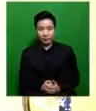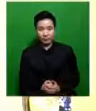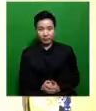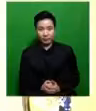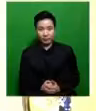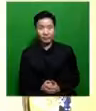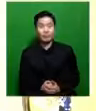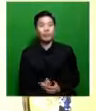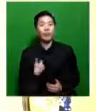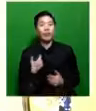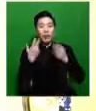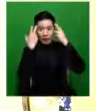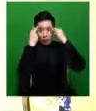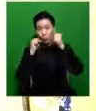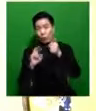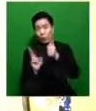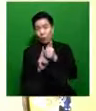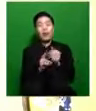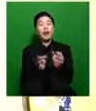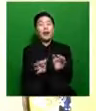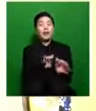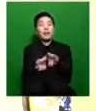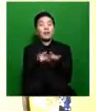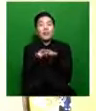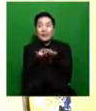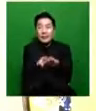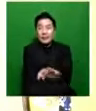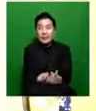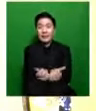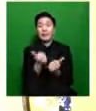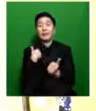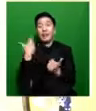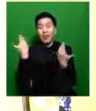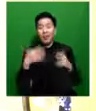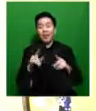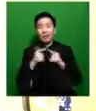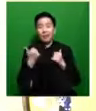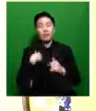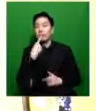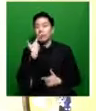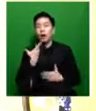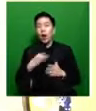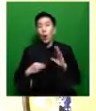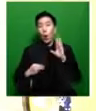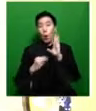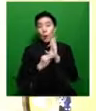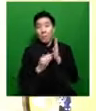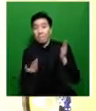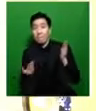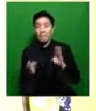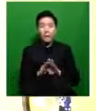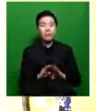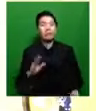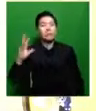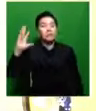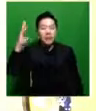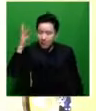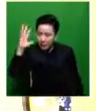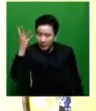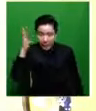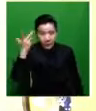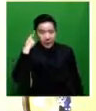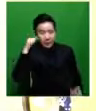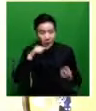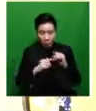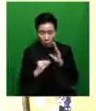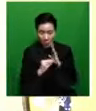ก็ได้อธิบายในรายละเอียดอีกครั้งแล้วงั้นยืนยันนะคะยังไม่มีการปิดกทม.เพราะคำว่าปิดกทม.หรือว่าชั